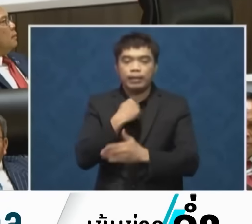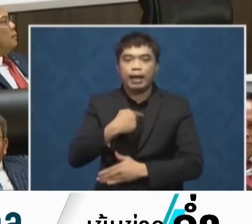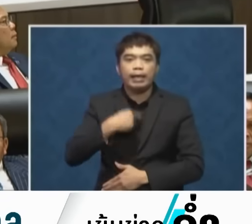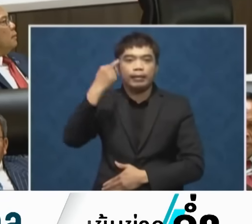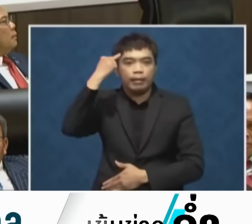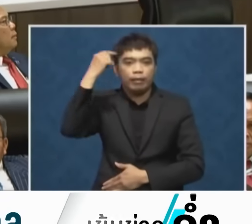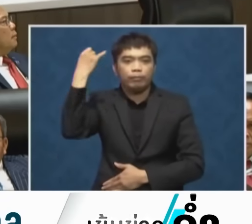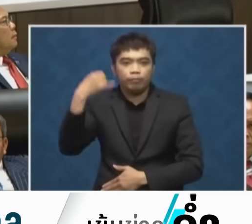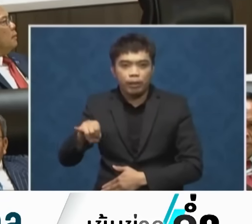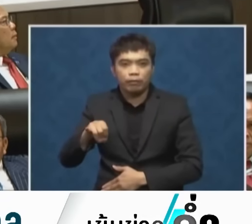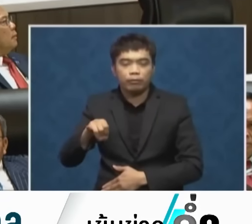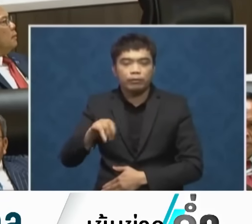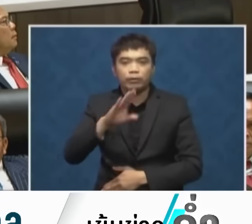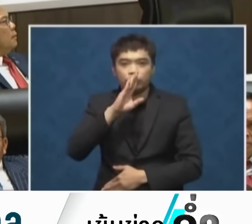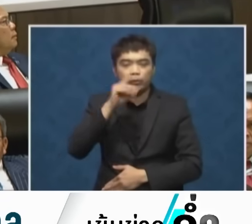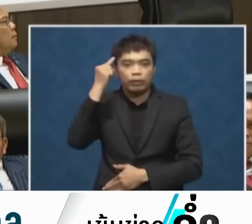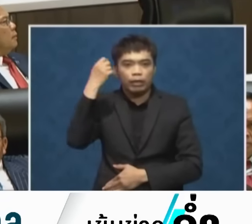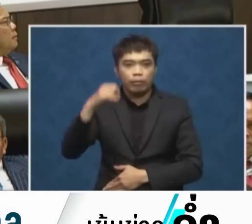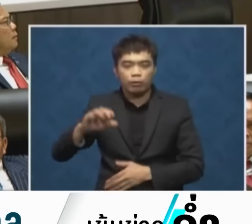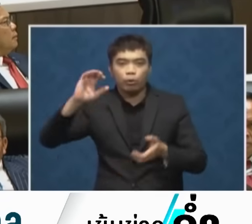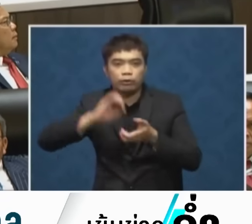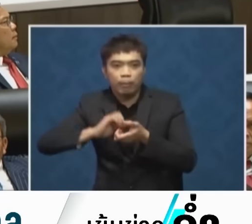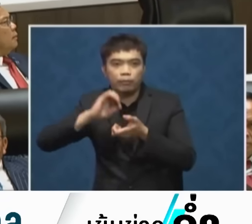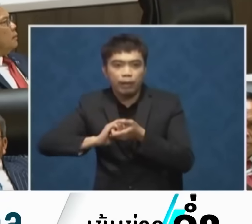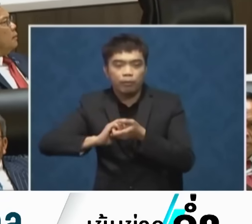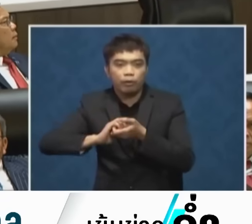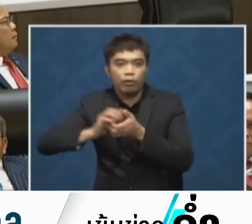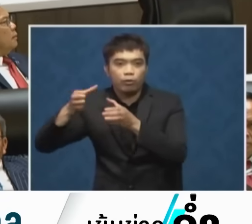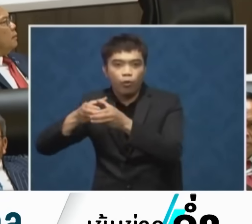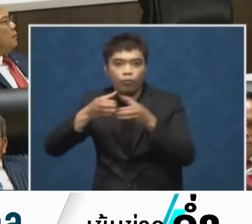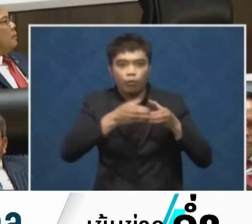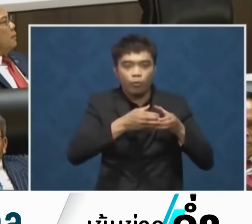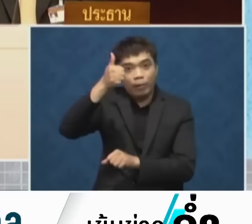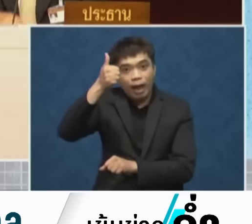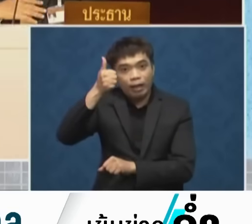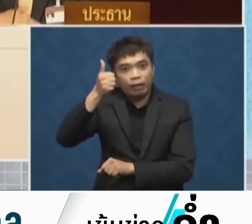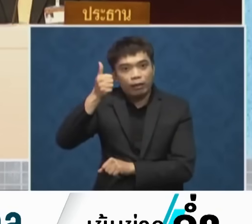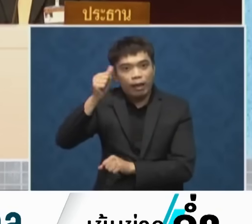ผิดว่ายิ่งเราจับมือกันยิ่งจัดตั้งรัฐบาลไม่ได้